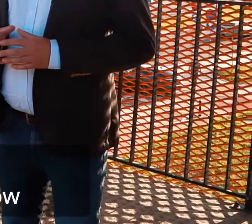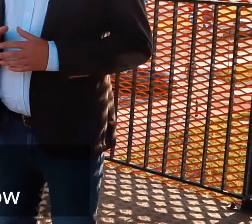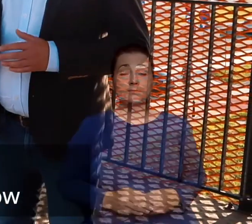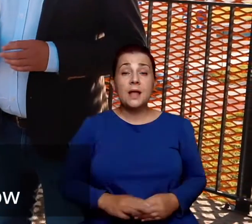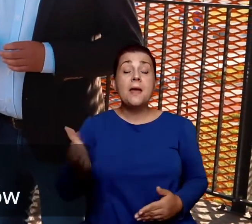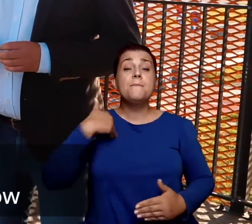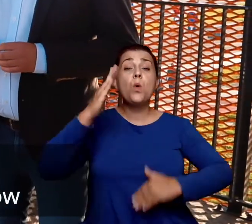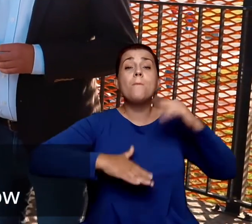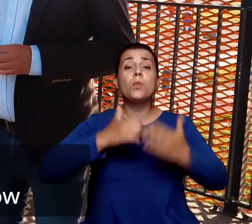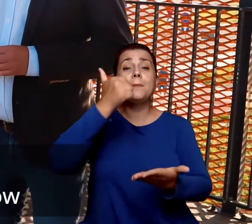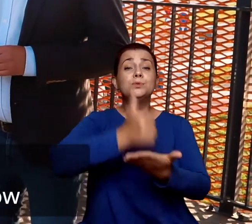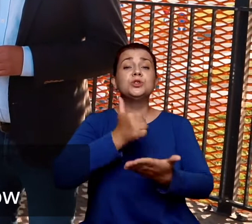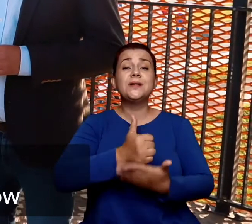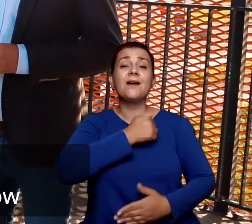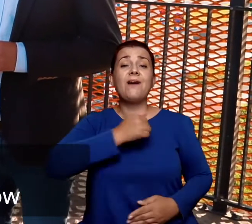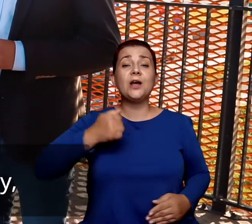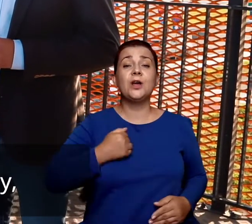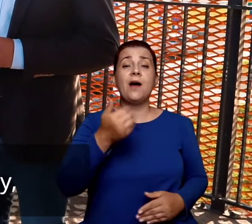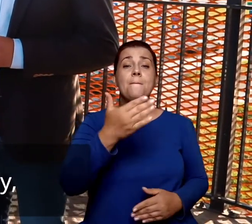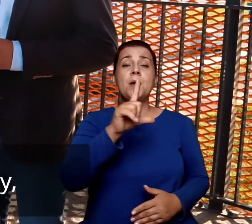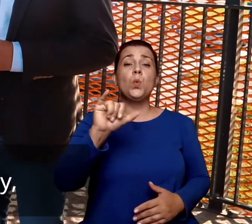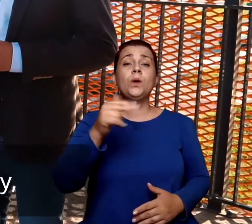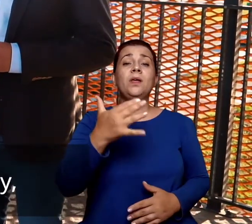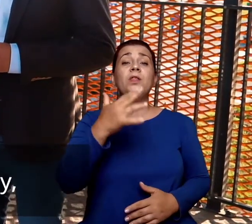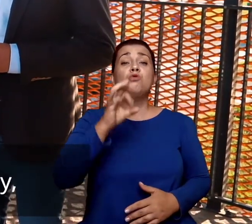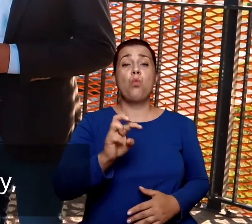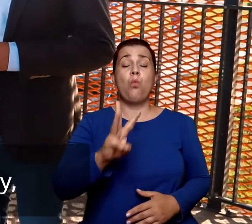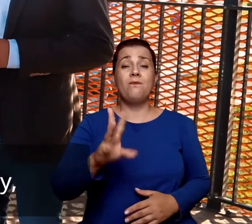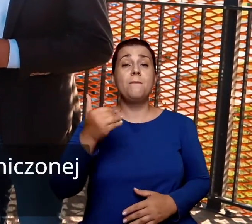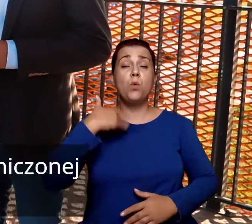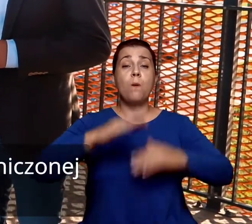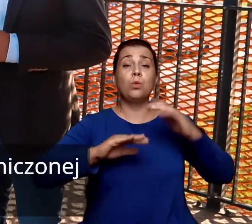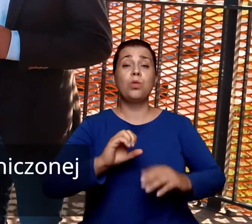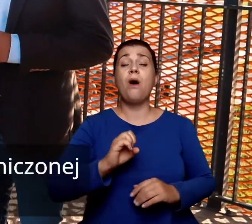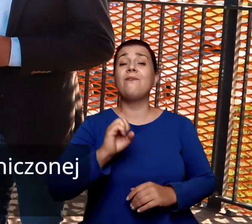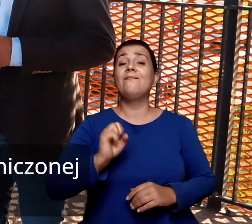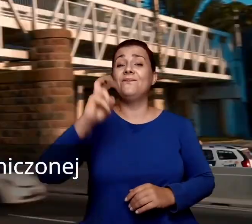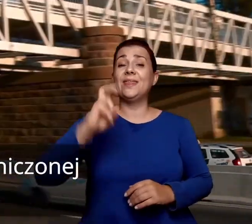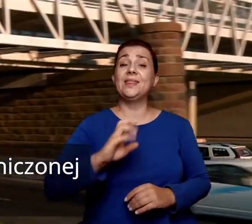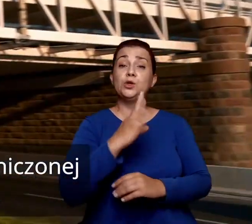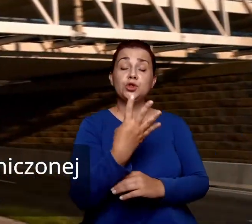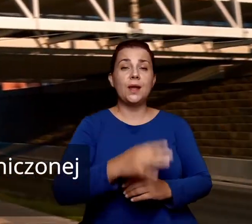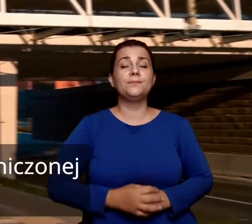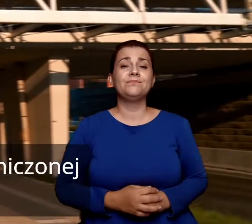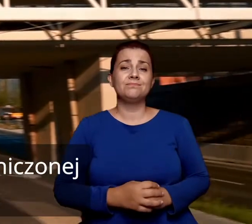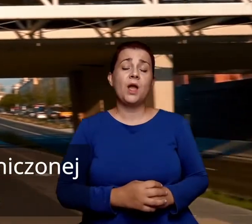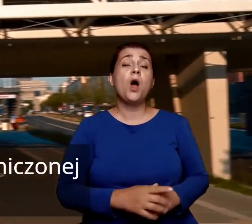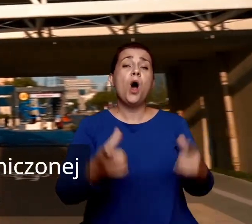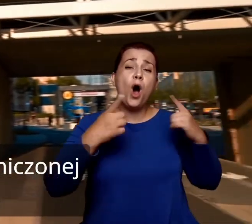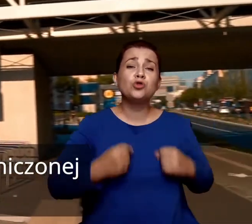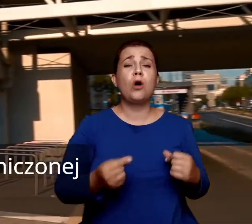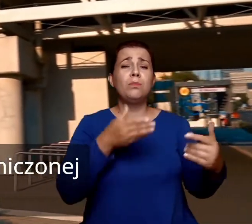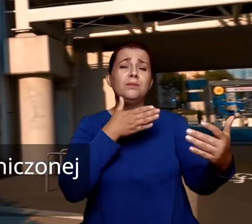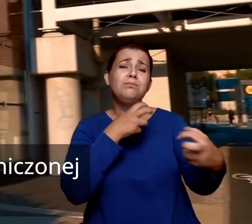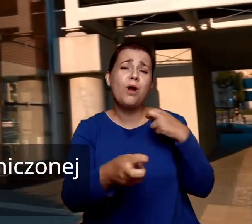W ramach budowy przystanku Warszawa Młynów wybudowaliśmy cztery windy, które umożliwiają osobom ograniczonej możliwości poruszania, jak